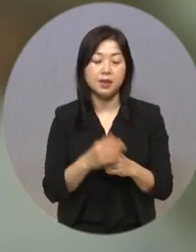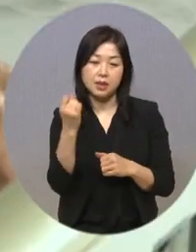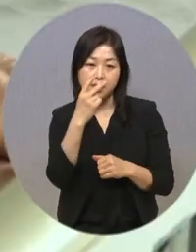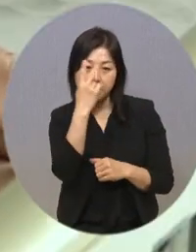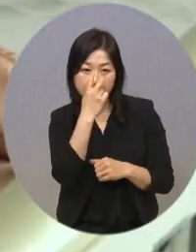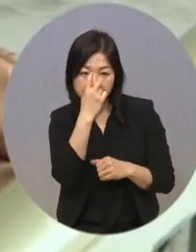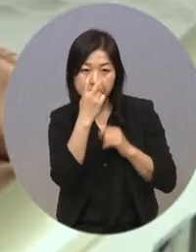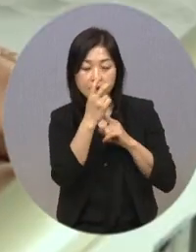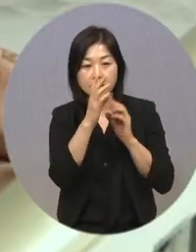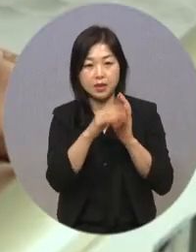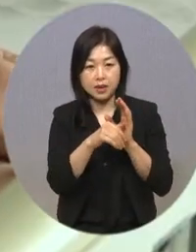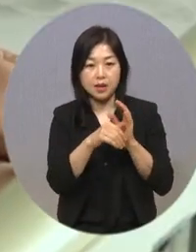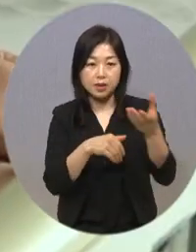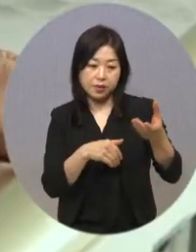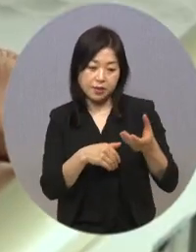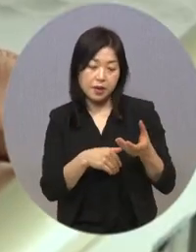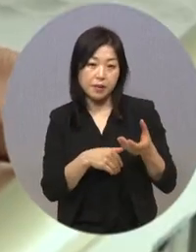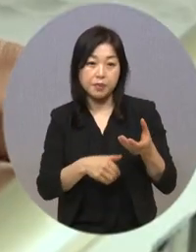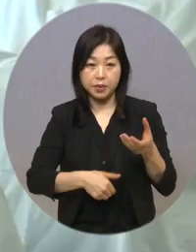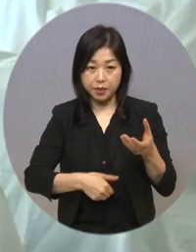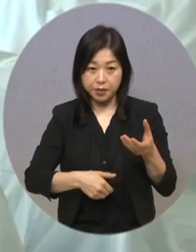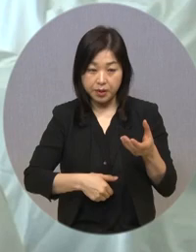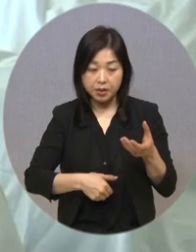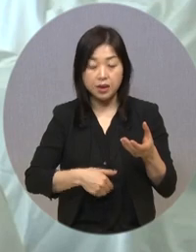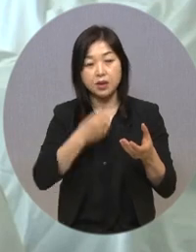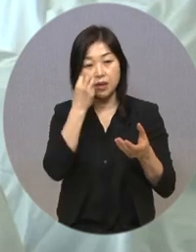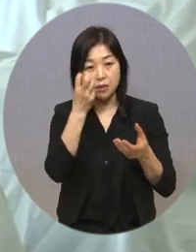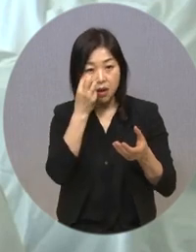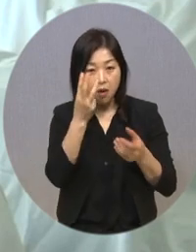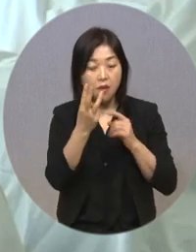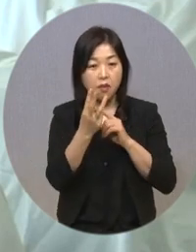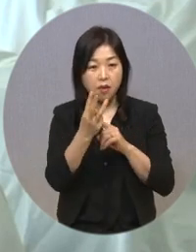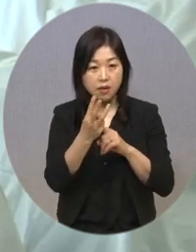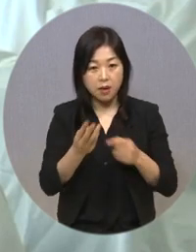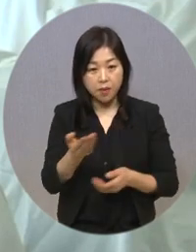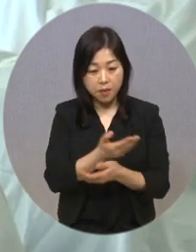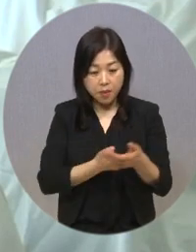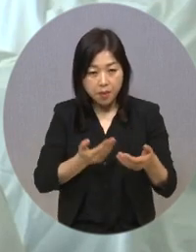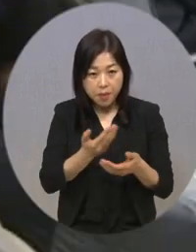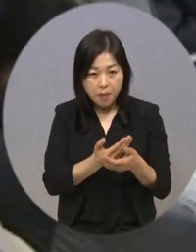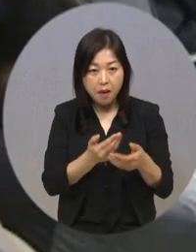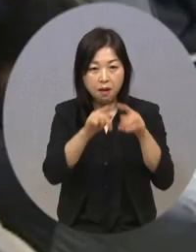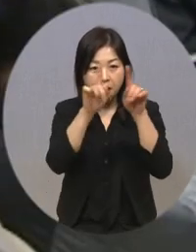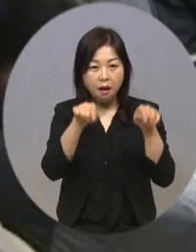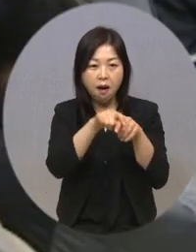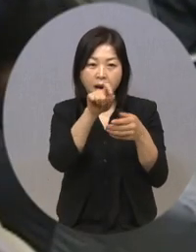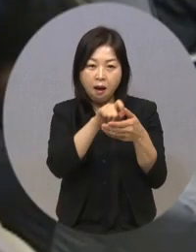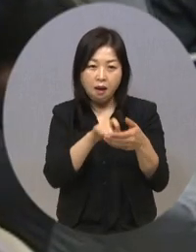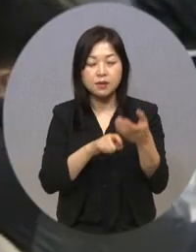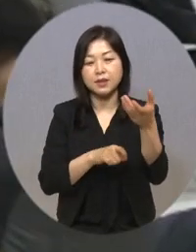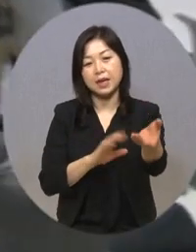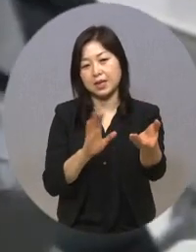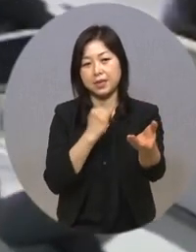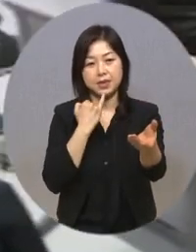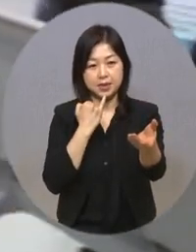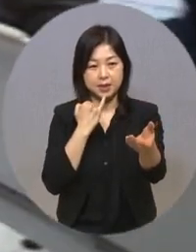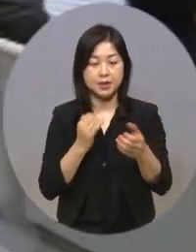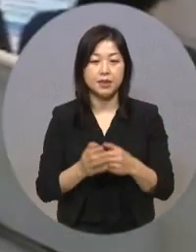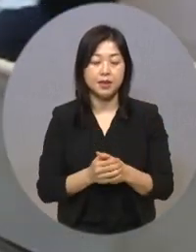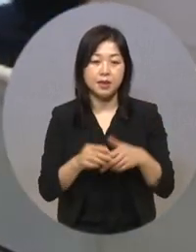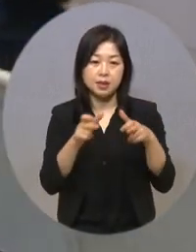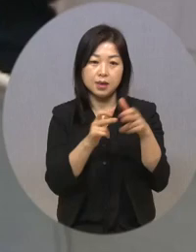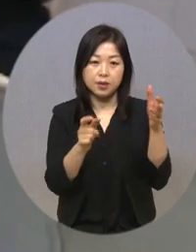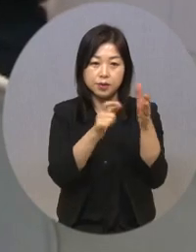시에 제출해야 하는 3개월의 혈액투석 기록지를 제출하지 않아도 됩니다. 다만 장애 등록